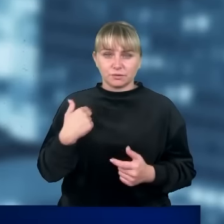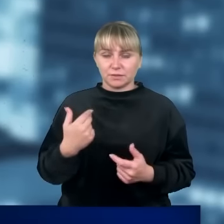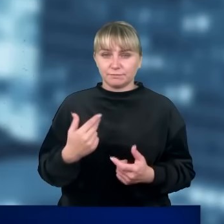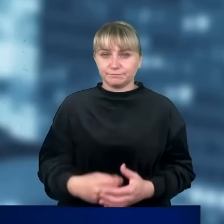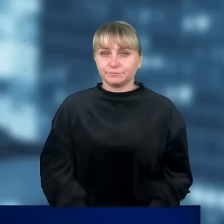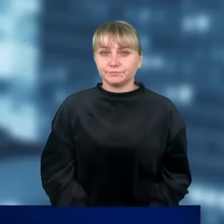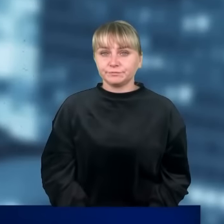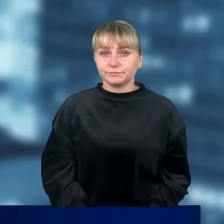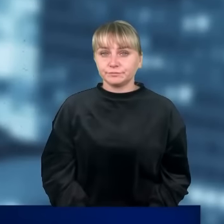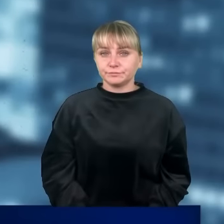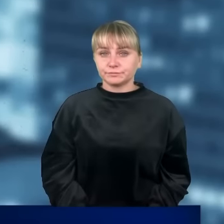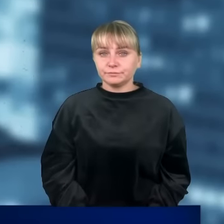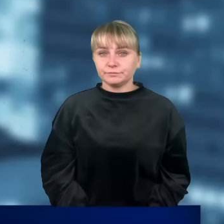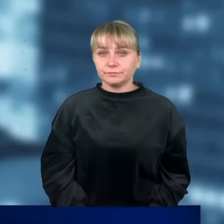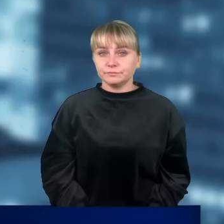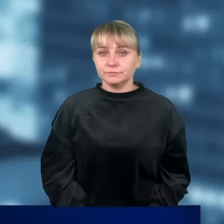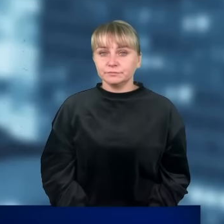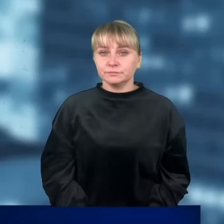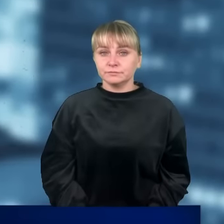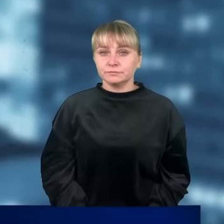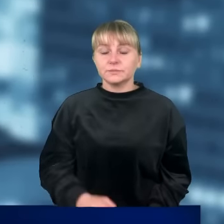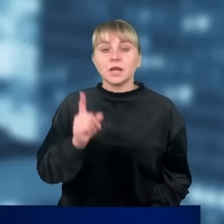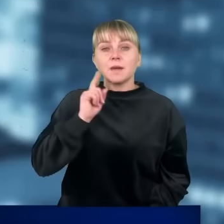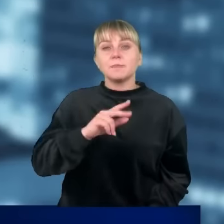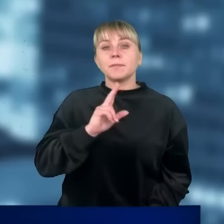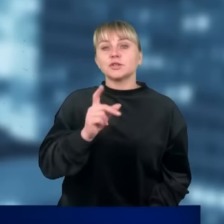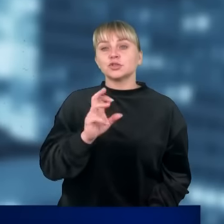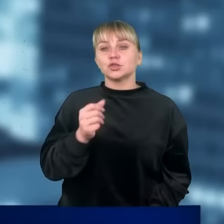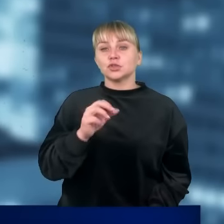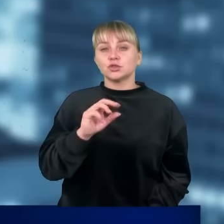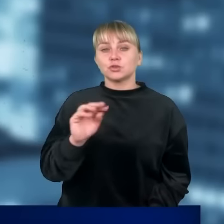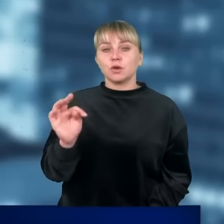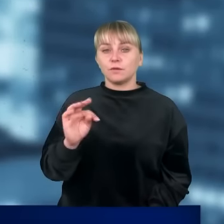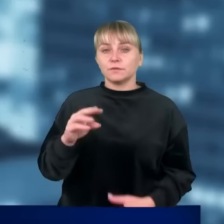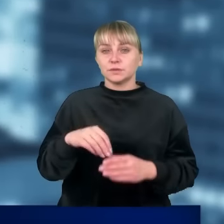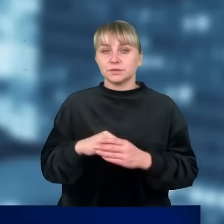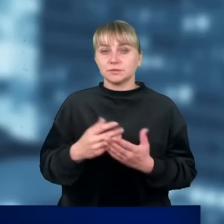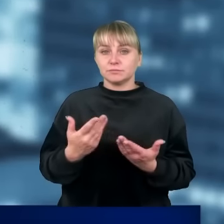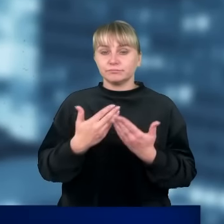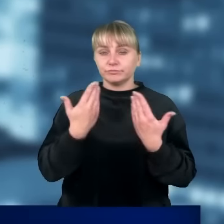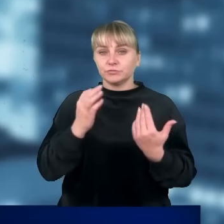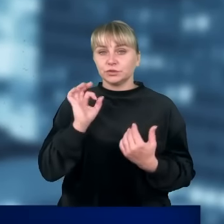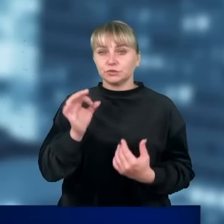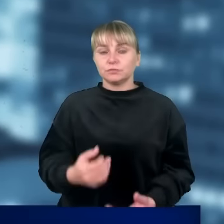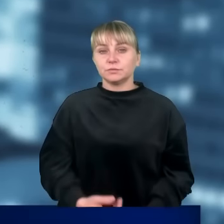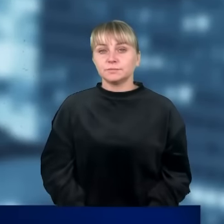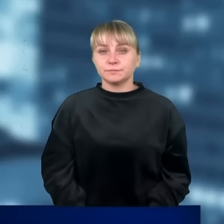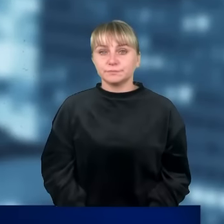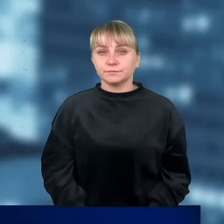powiedział. Pan Krzysztof Schoszna jest z nami. Kłaniam się panie Krzysztofie, dobry wieczór.